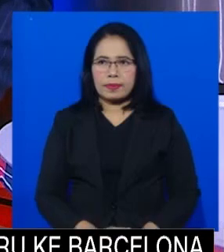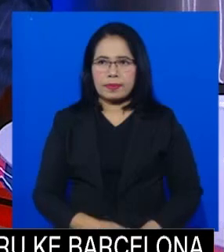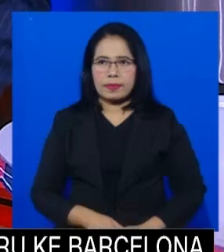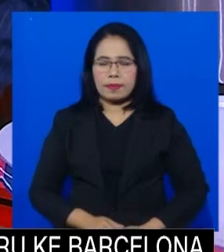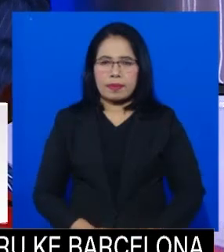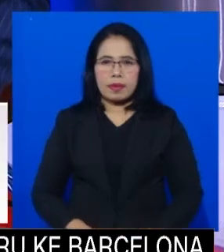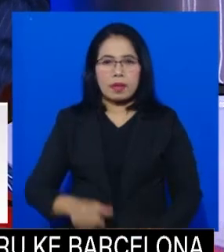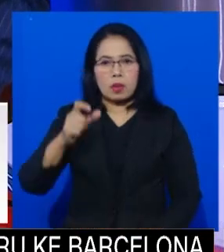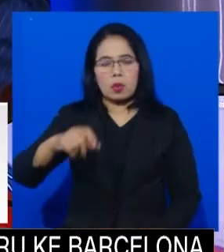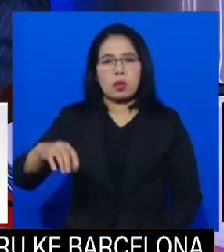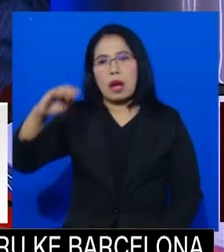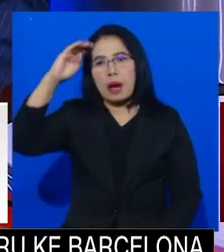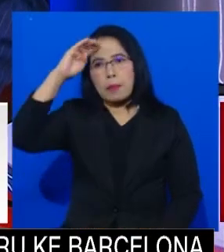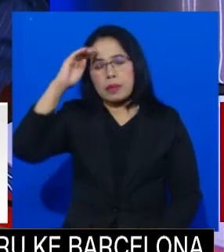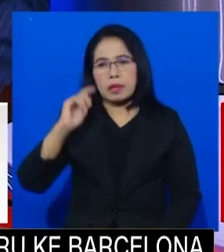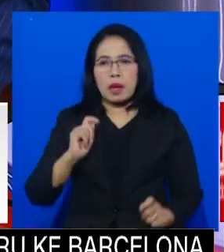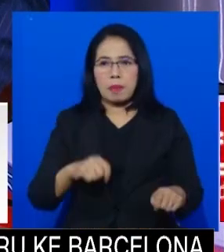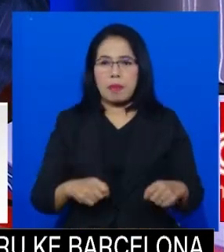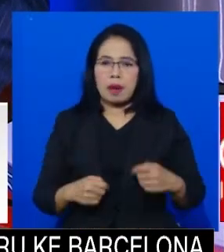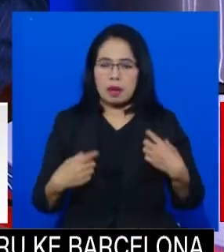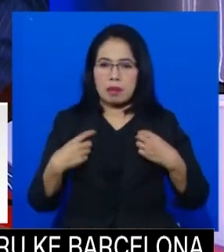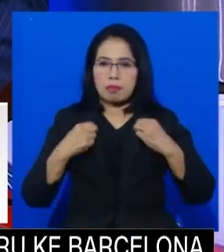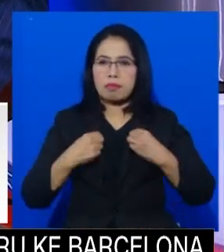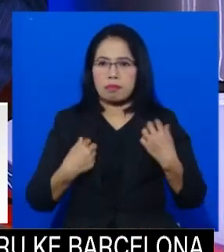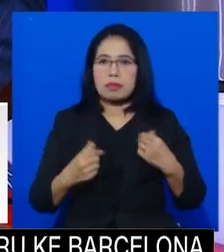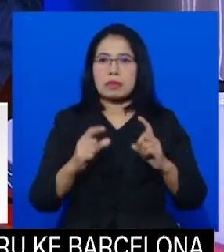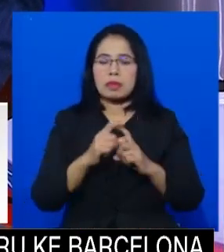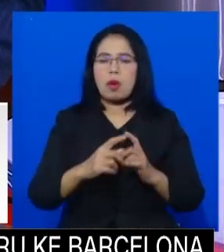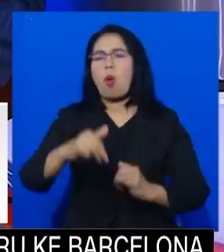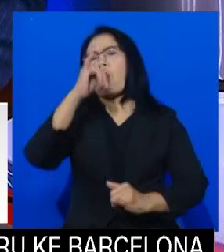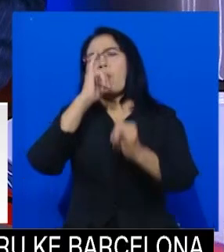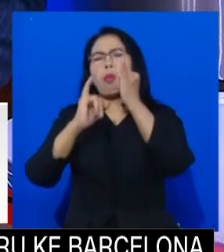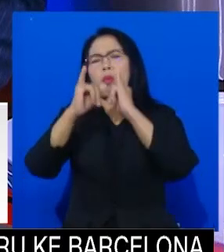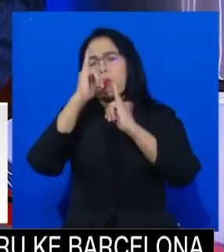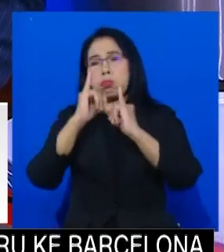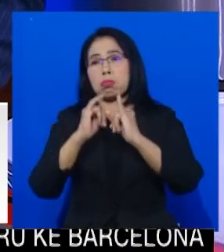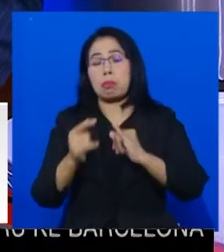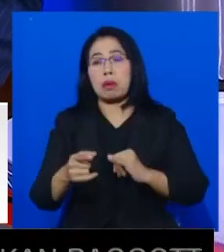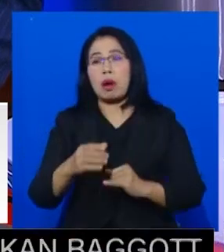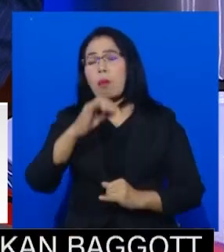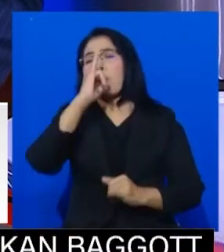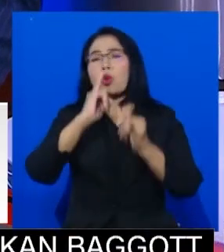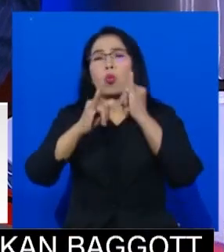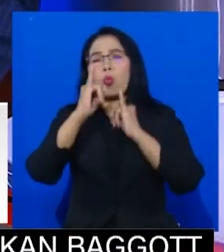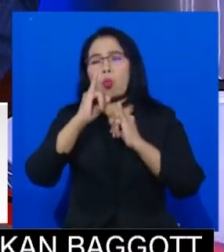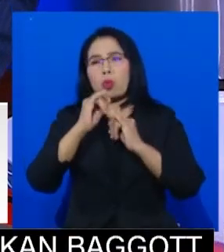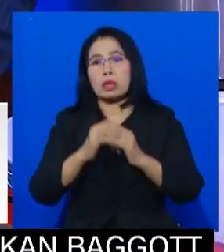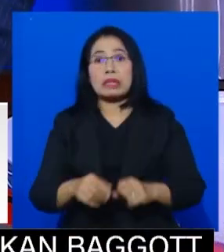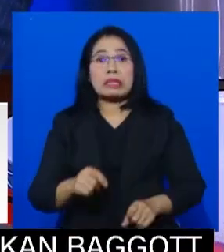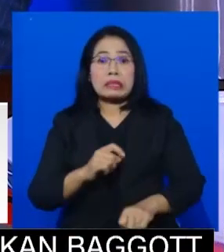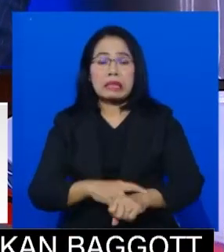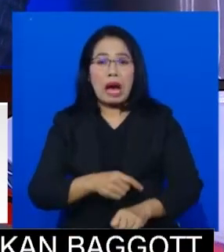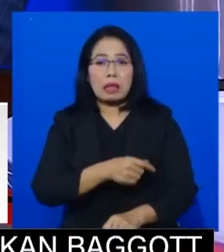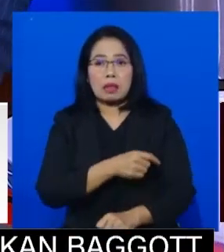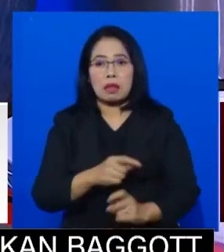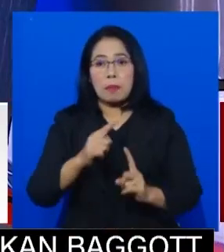Pria berpakaian dinas Satpol PP Kabupaten Bogor terekam kamera mabuk minuman keras. Mereka diduga menegak minuman keras saat sedang bertugas. Sementara